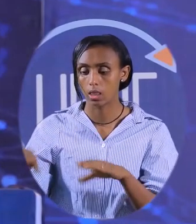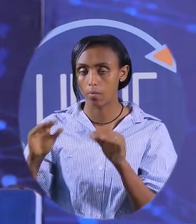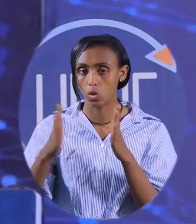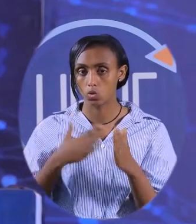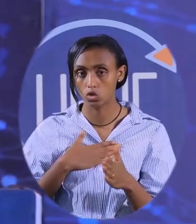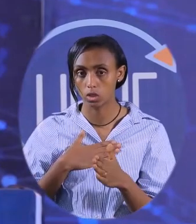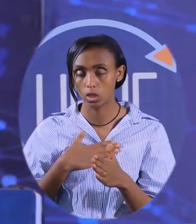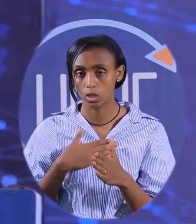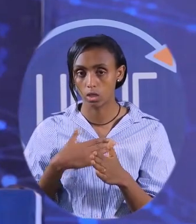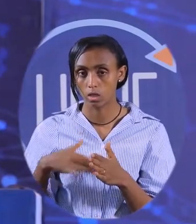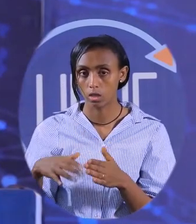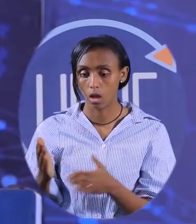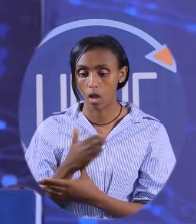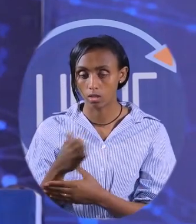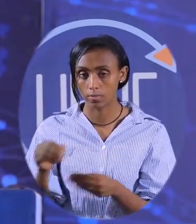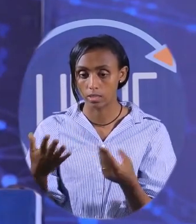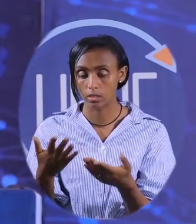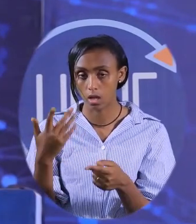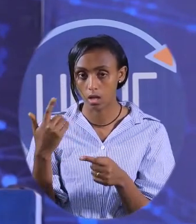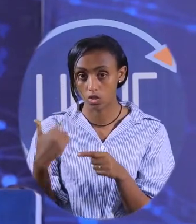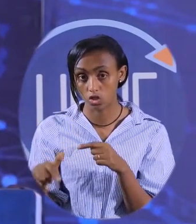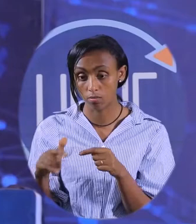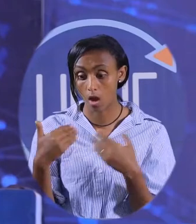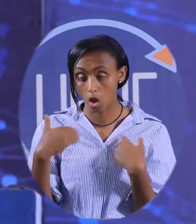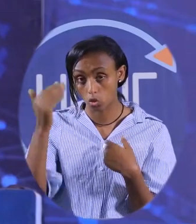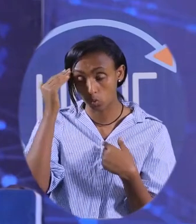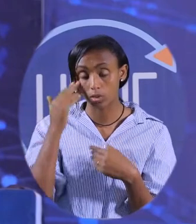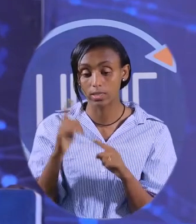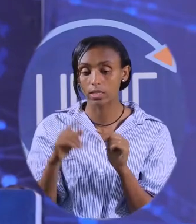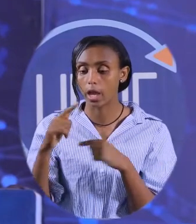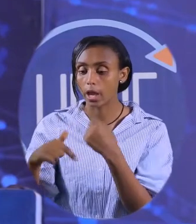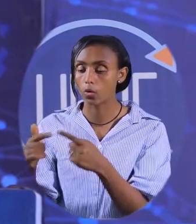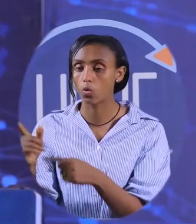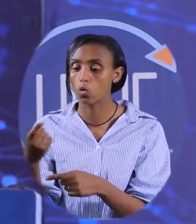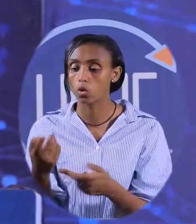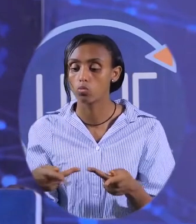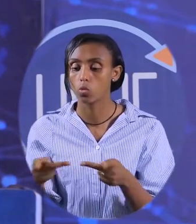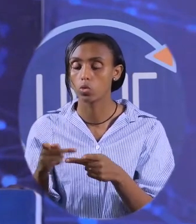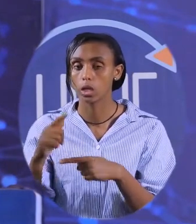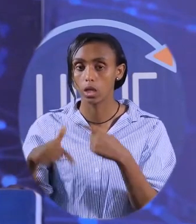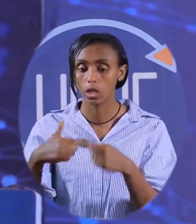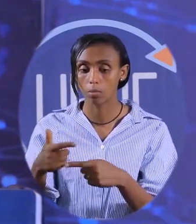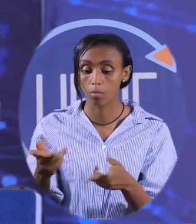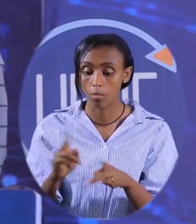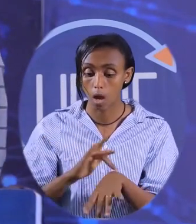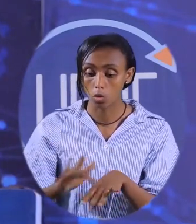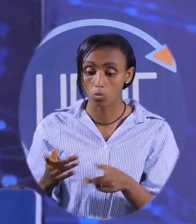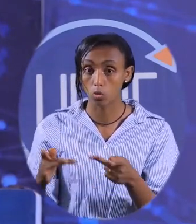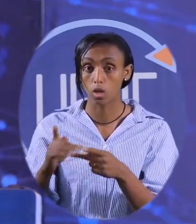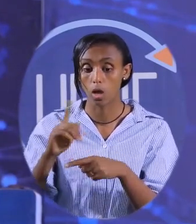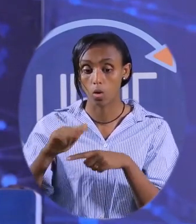አልችልም። ውቀት ሰጥተዋቸው ባላቸው ውቀት ግን ሄደው የሆነ ቦታ ካልለው እንዳይጠቀሙ ባዶ ቤታ ቦታ እንኳን ቢሆን የሆነ